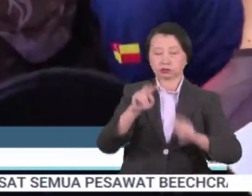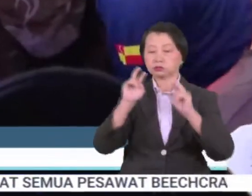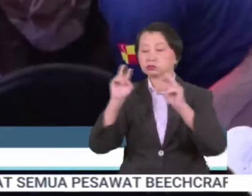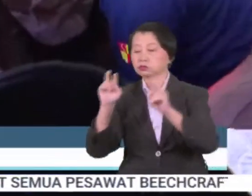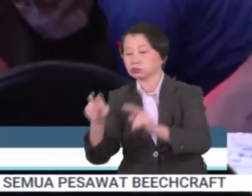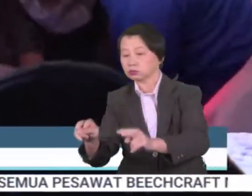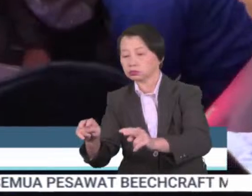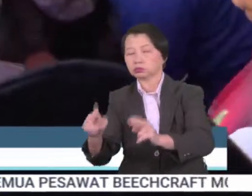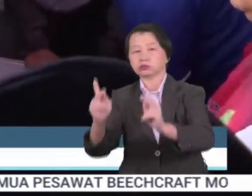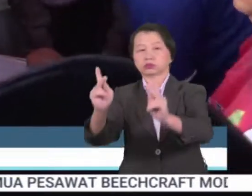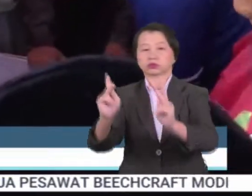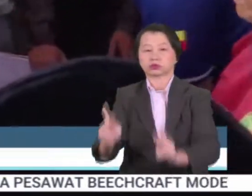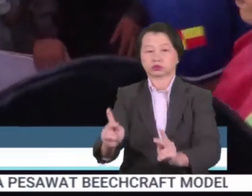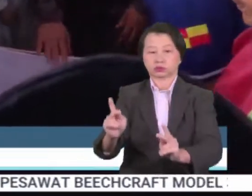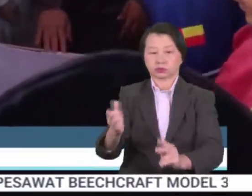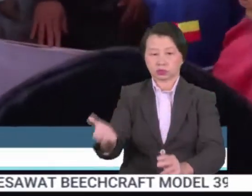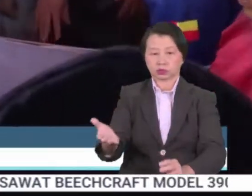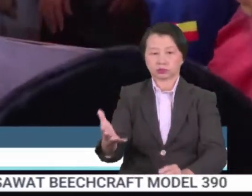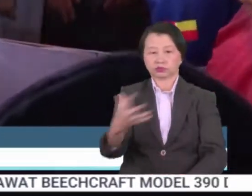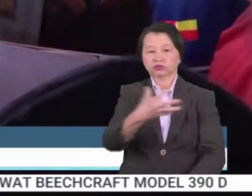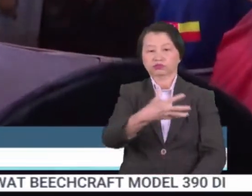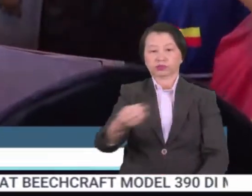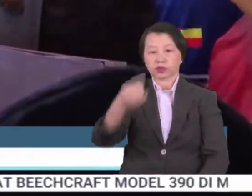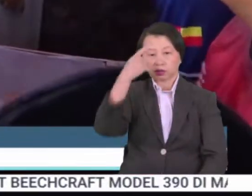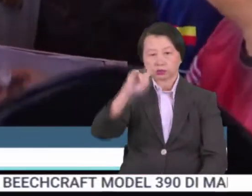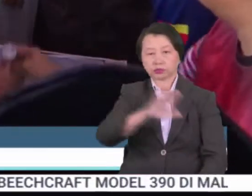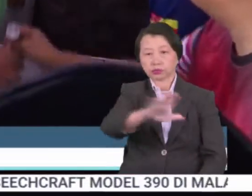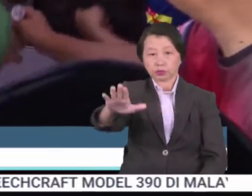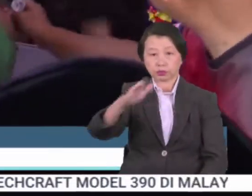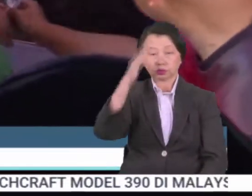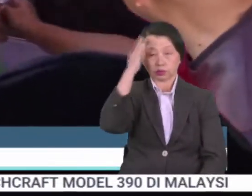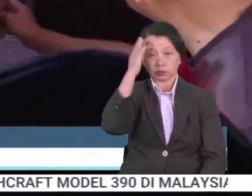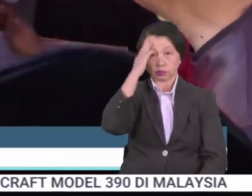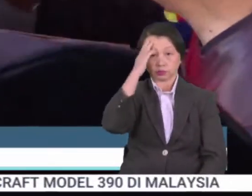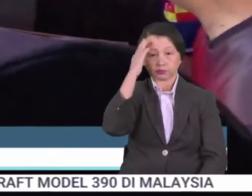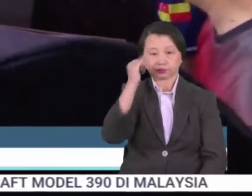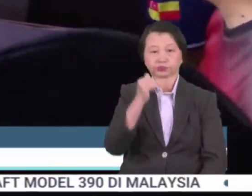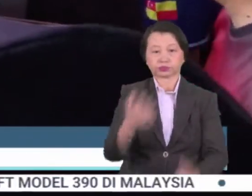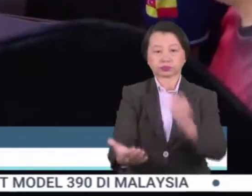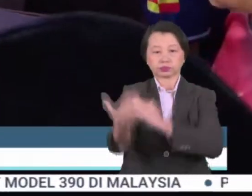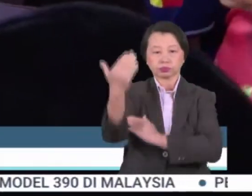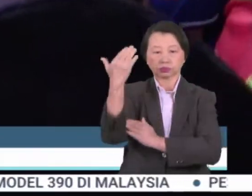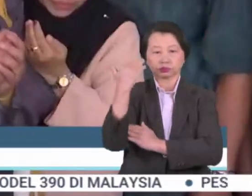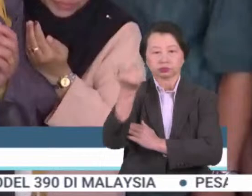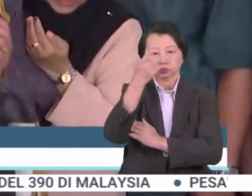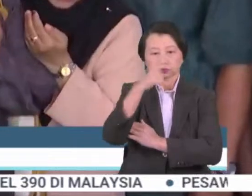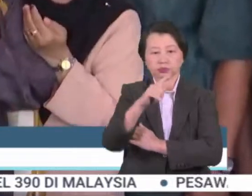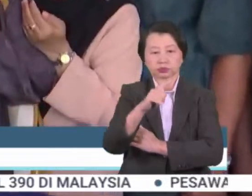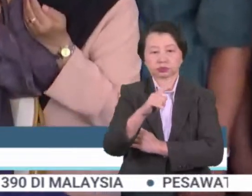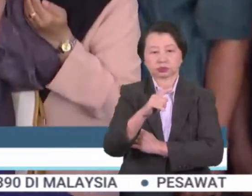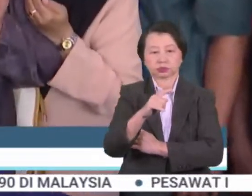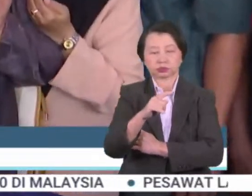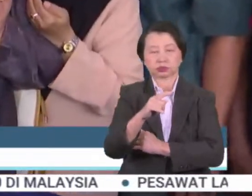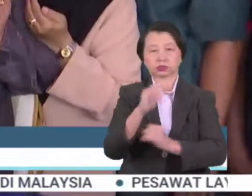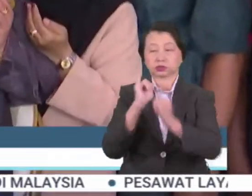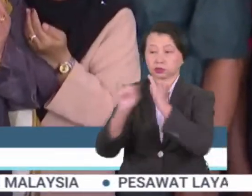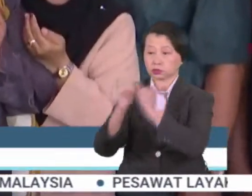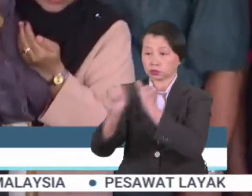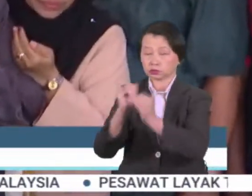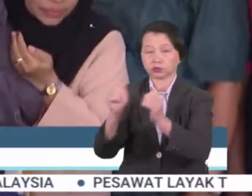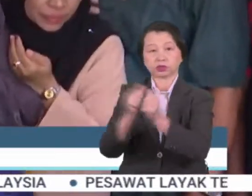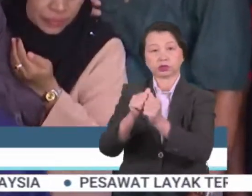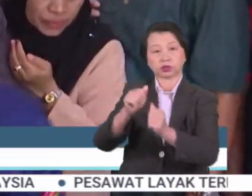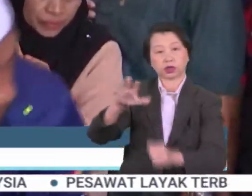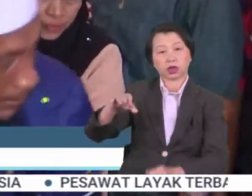menziarahi kubur allahyarham ini dan untuk makluman Anda juga tadi saya sempat menemu ramah dengan